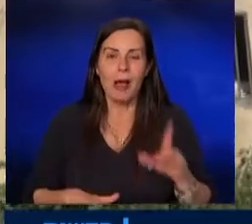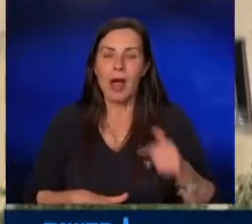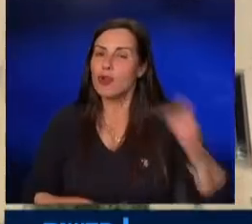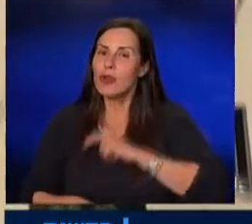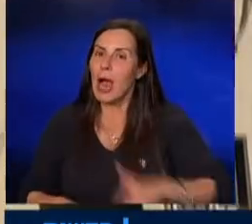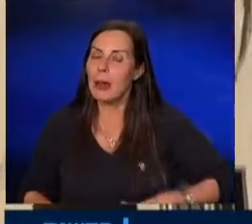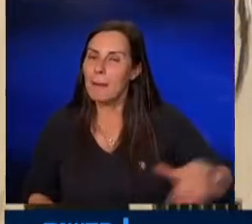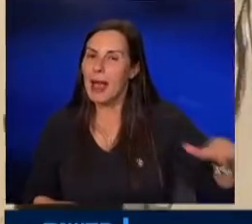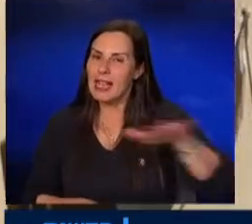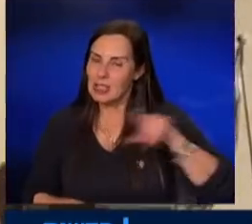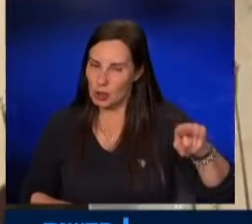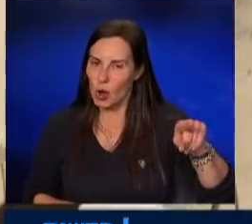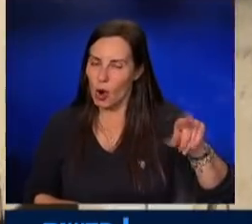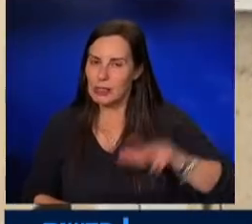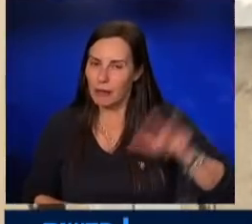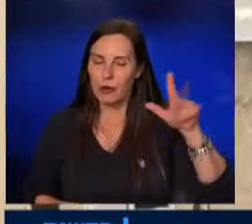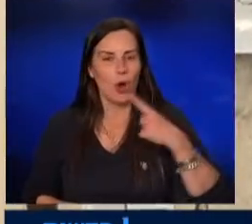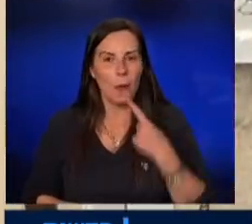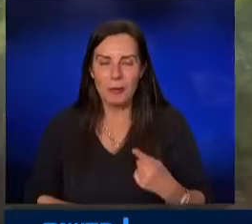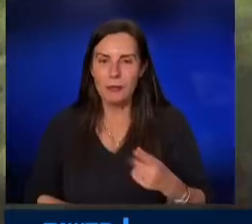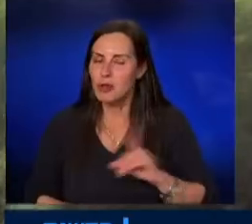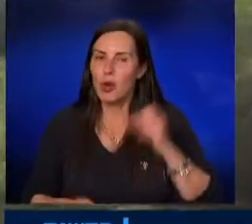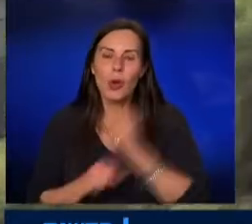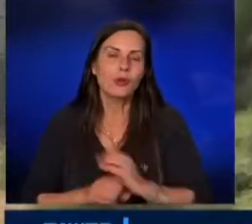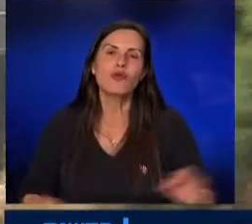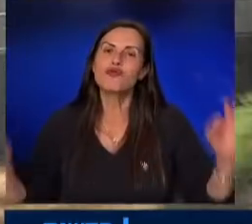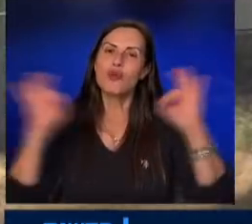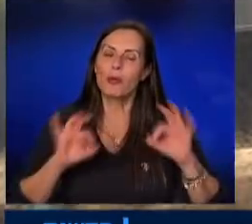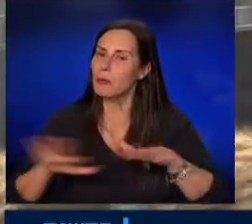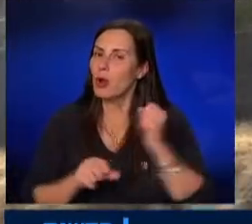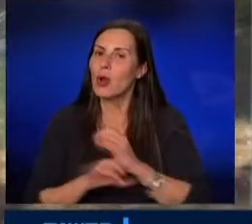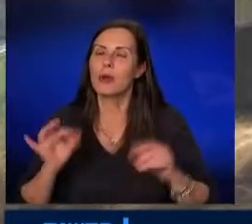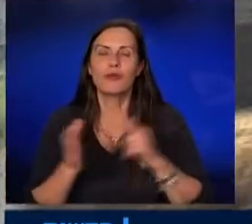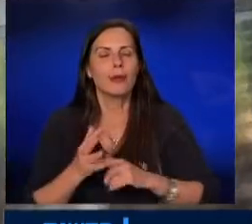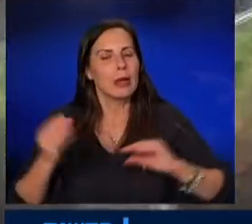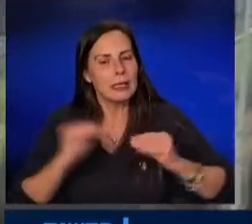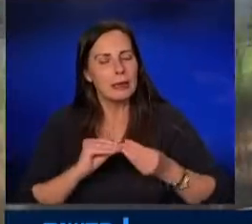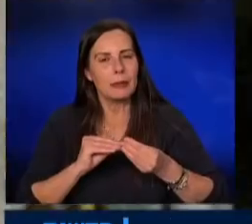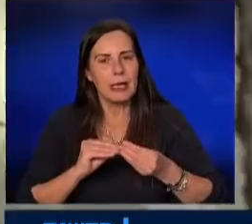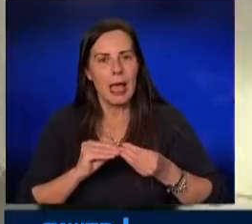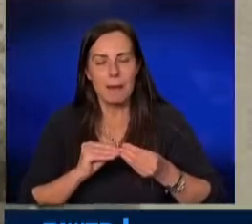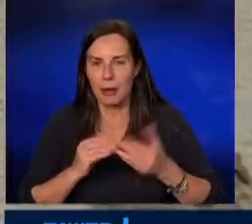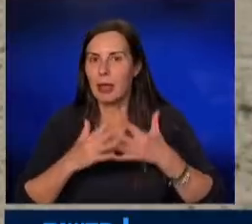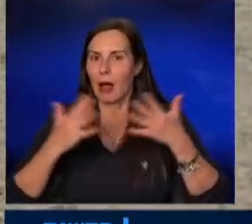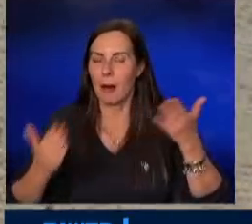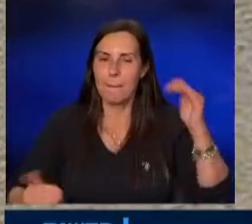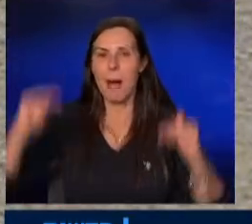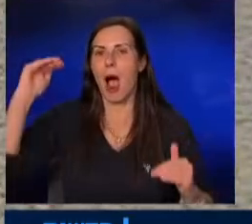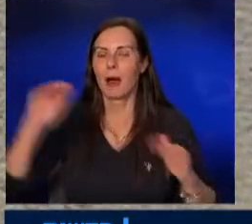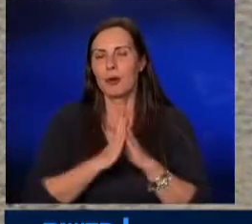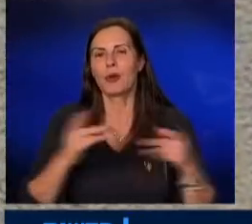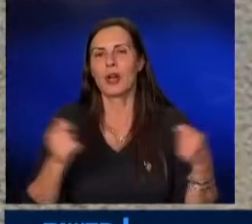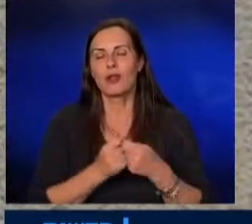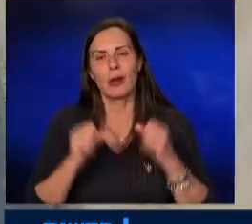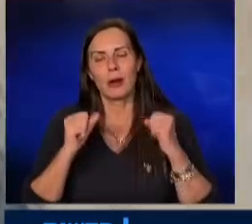הרשויות שבאזור השבר הסורי-אפריקאי טוענים שלא נעשה דבר מצד הממשלה כדי לצמצם את הפערים האדירים בכל הנוגע